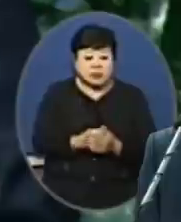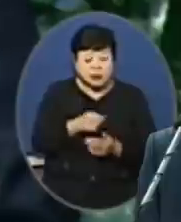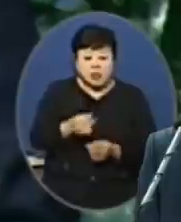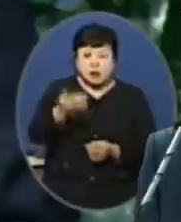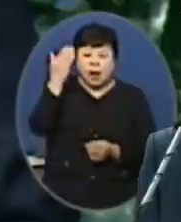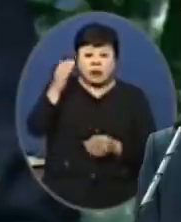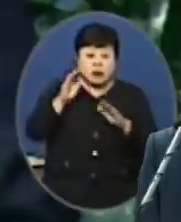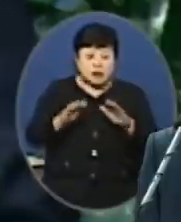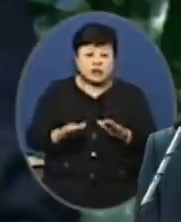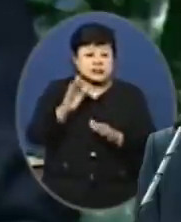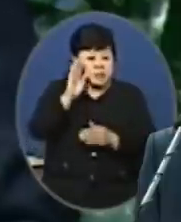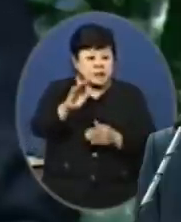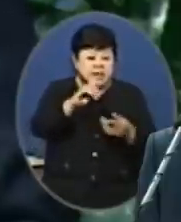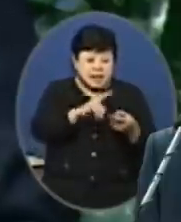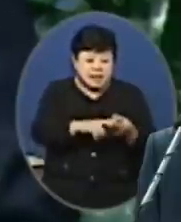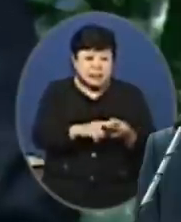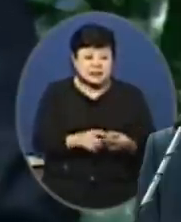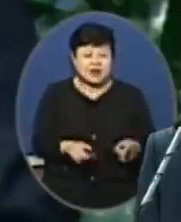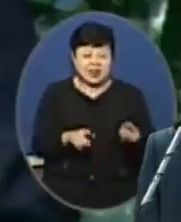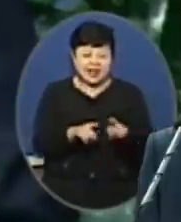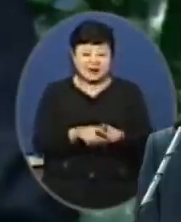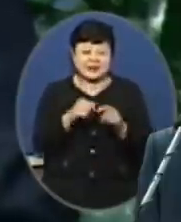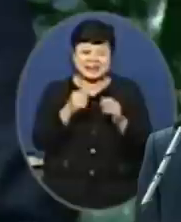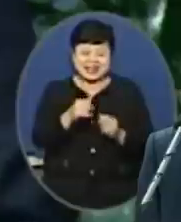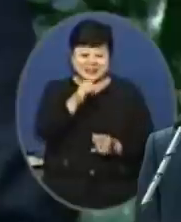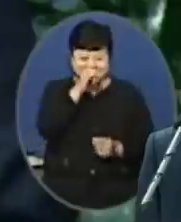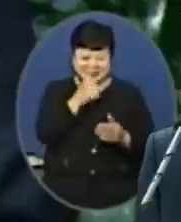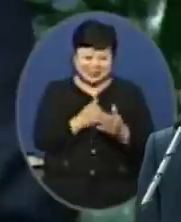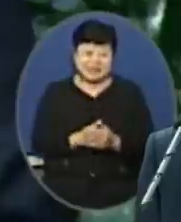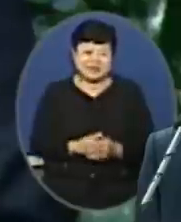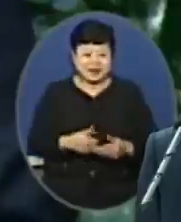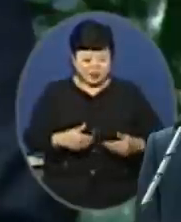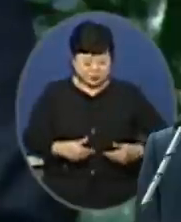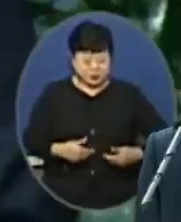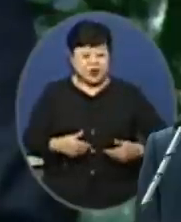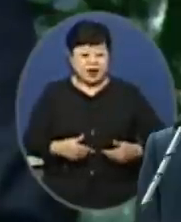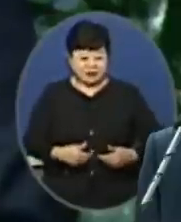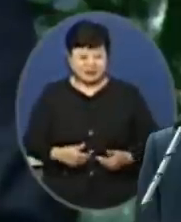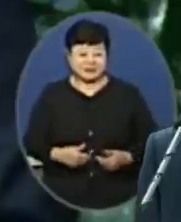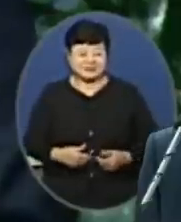과거와 현재와 미래에 늘 같이 살고 계심으로 우리에게 필요한 것을